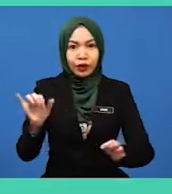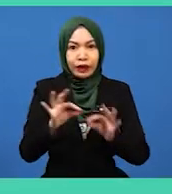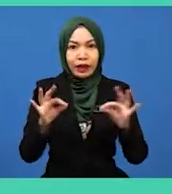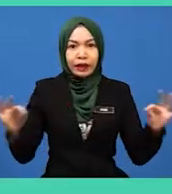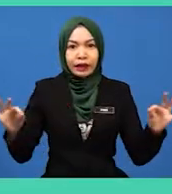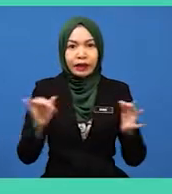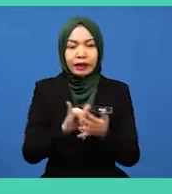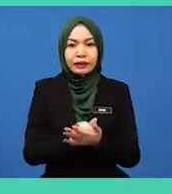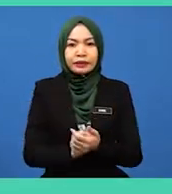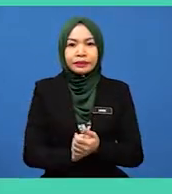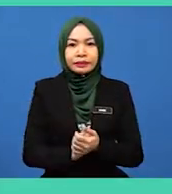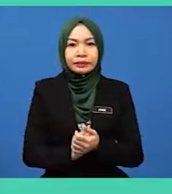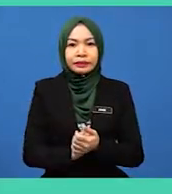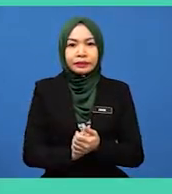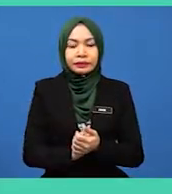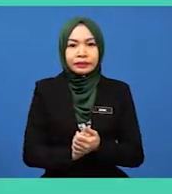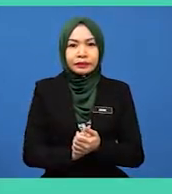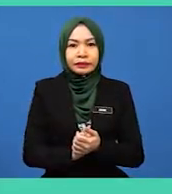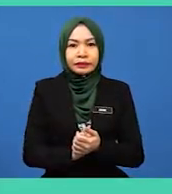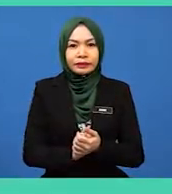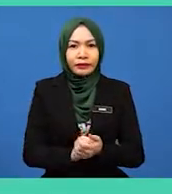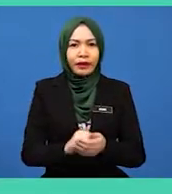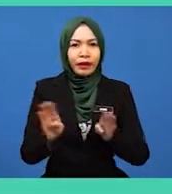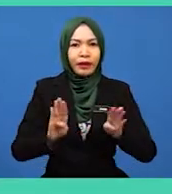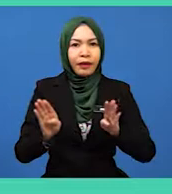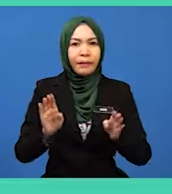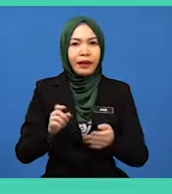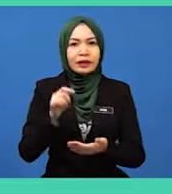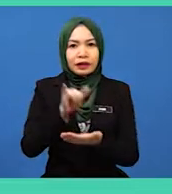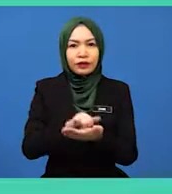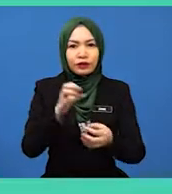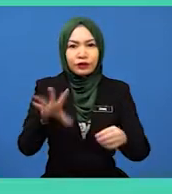Pertama, eh, bas sekolah itu sudah tiba.